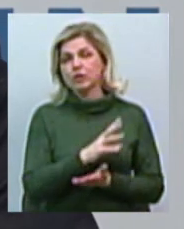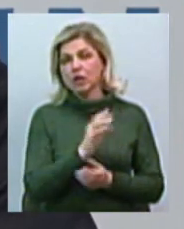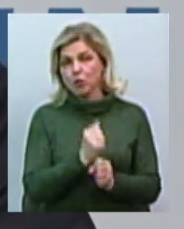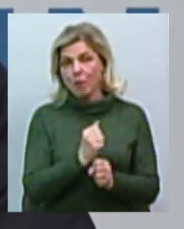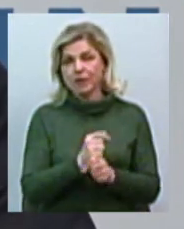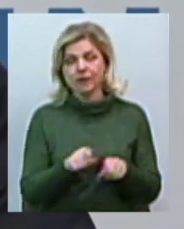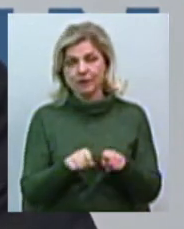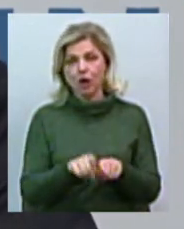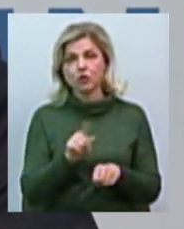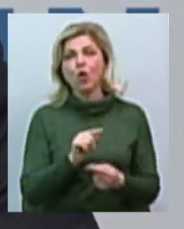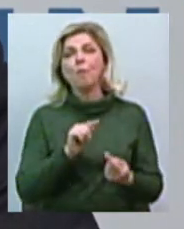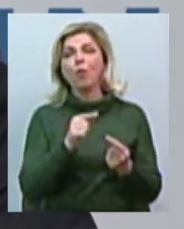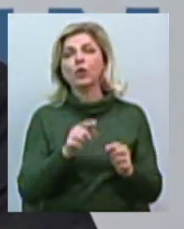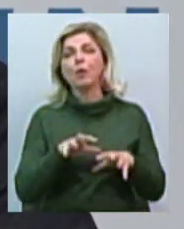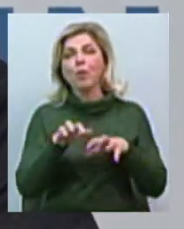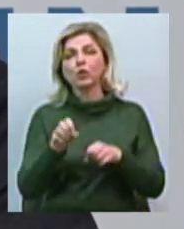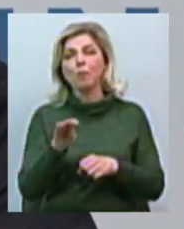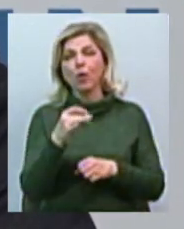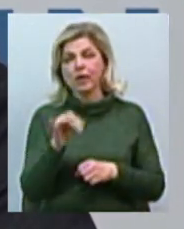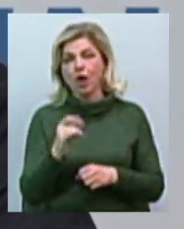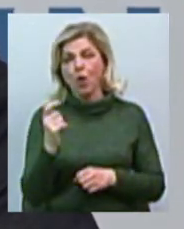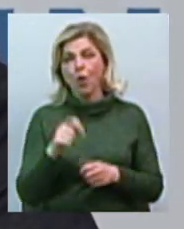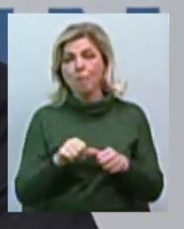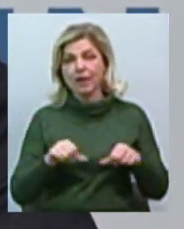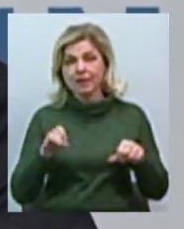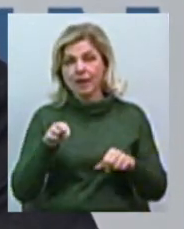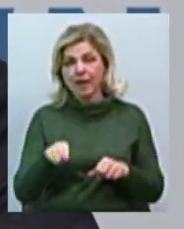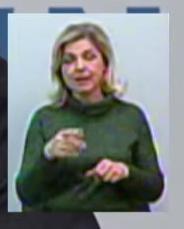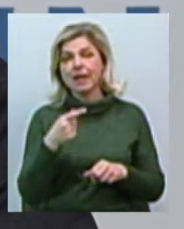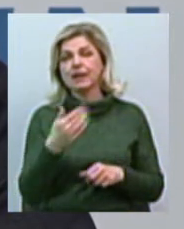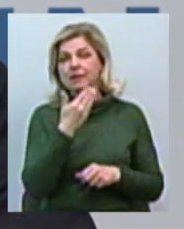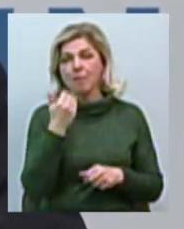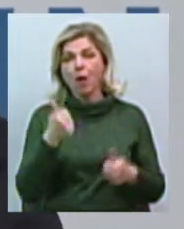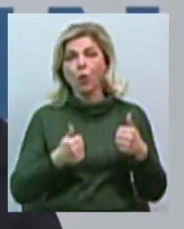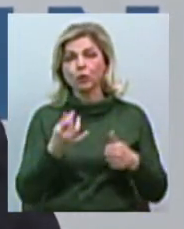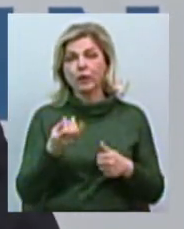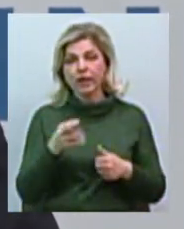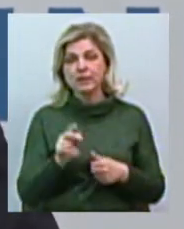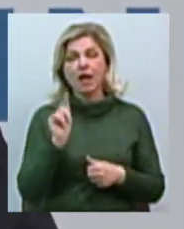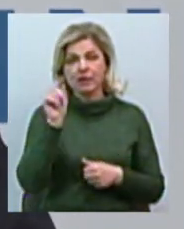щоб антимонопольний комітет, що в тих умовах, де не працює конкуренція, там працював